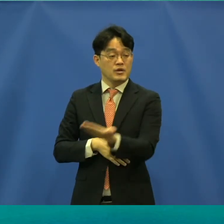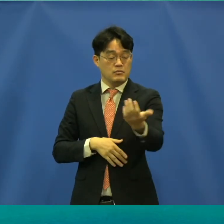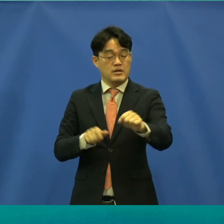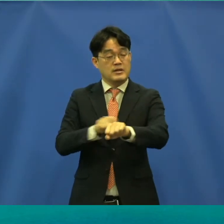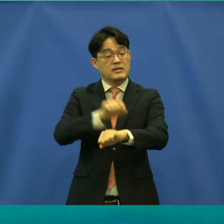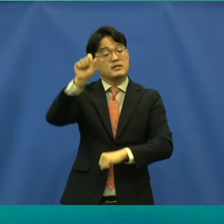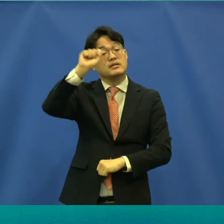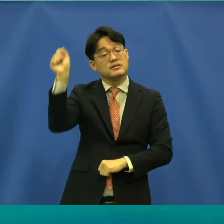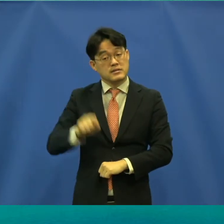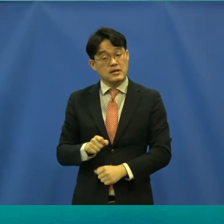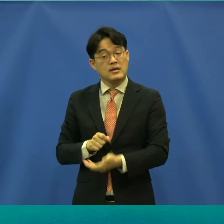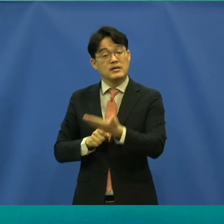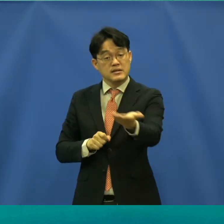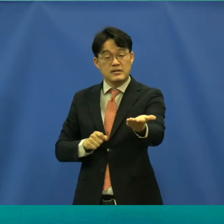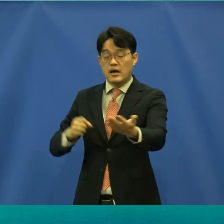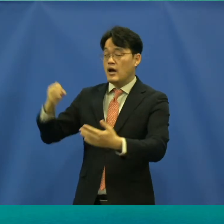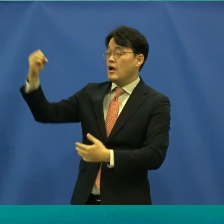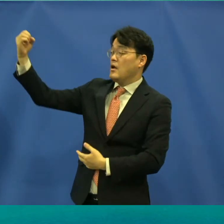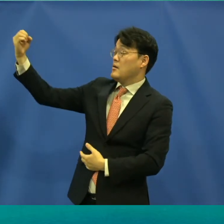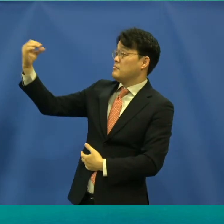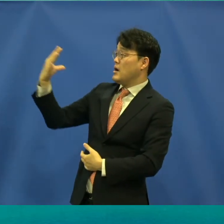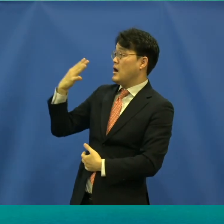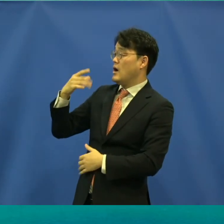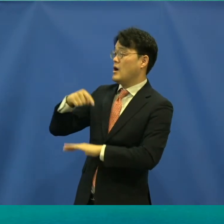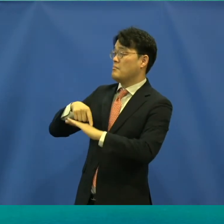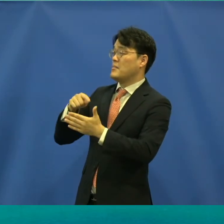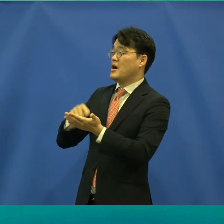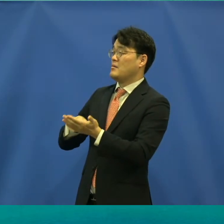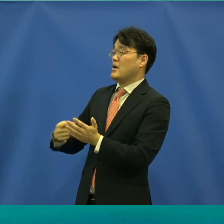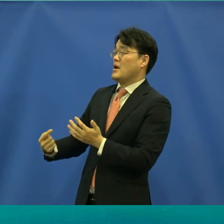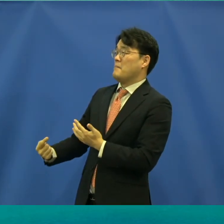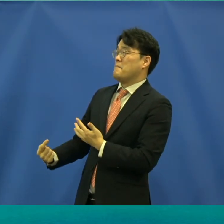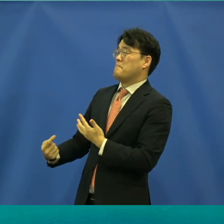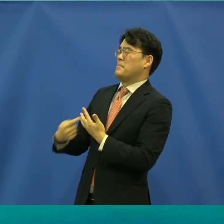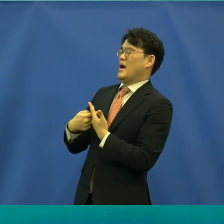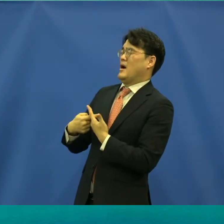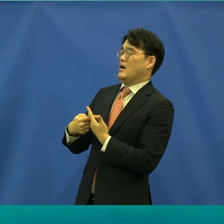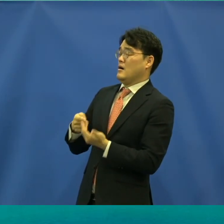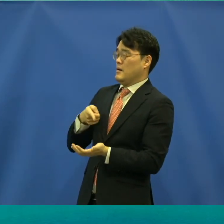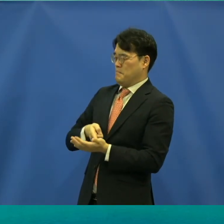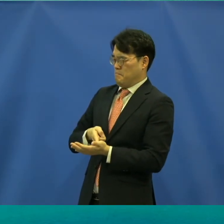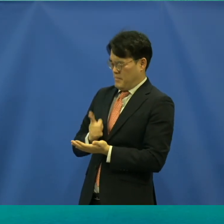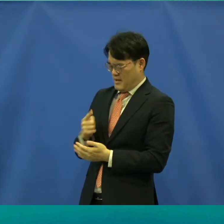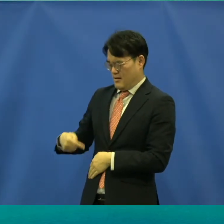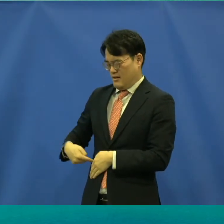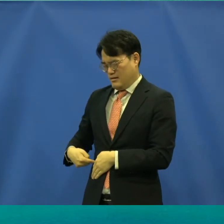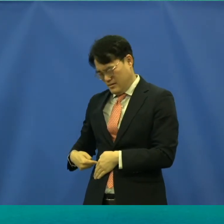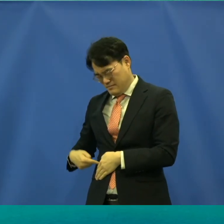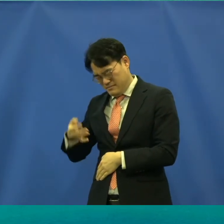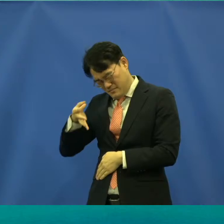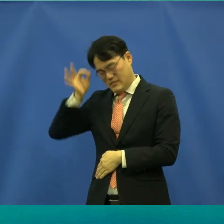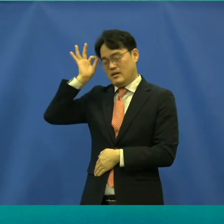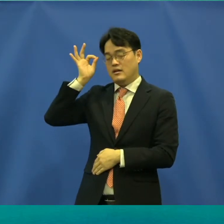이것이 나에게 주시는 하나님의 말씀이구나.